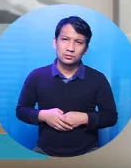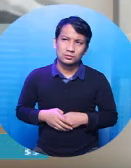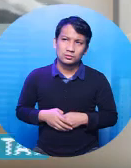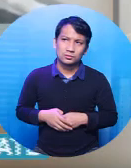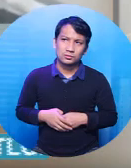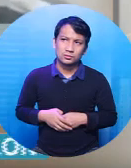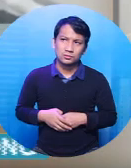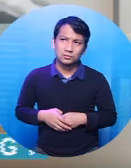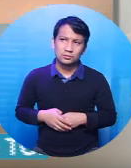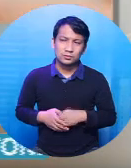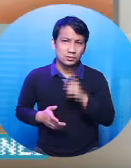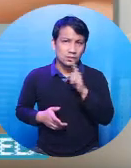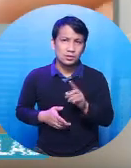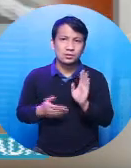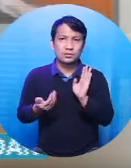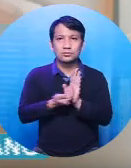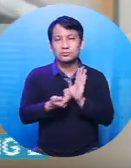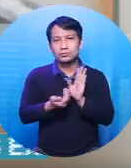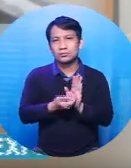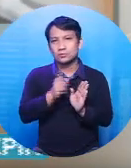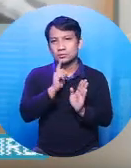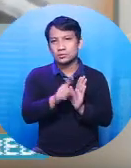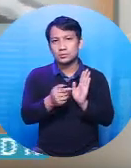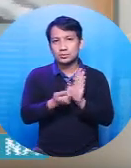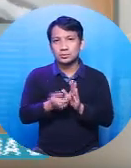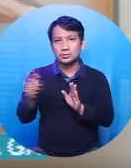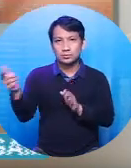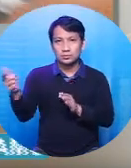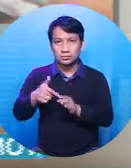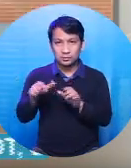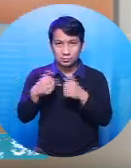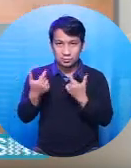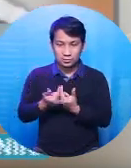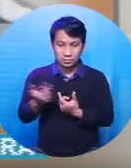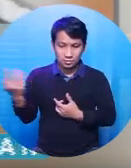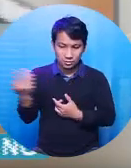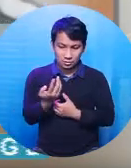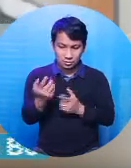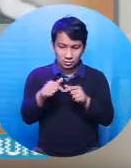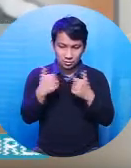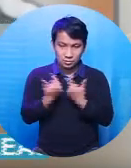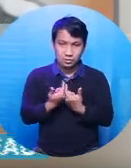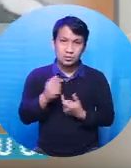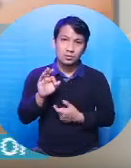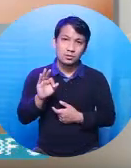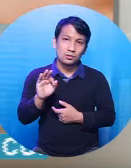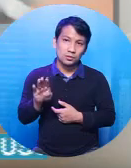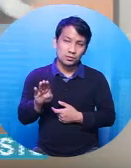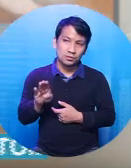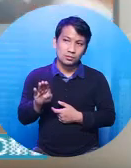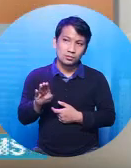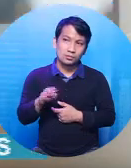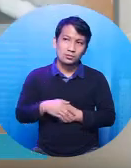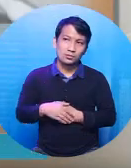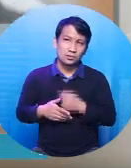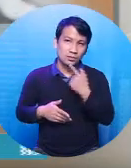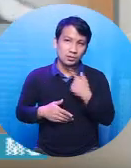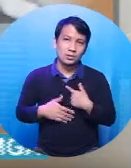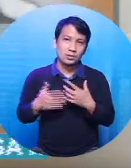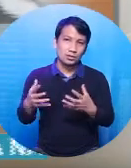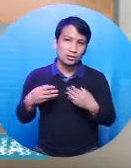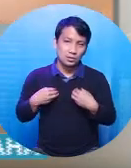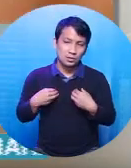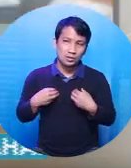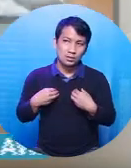oo, totoo po yun, sir. Kasi one time, sir, mayroon pong isang grupo dyan na dumaan dito sa Facebook ko. So, inaccept ko po,